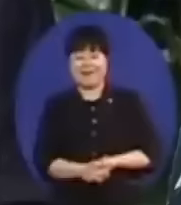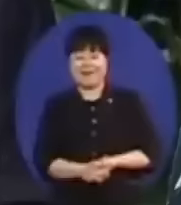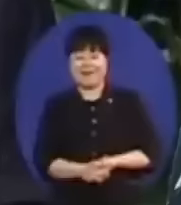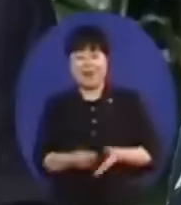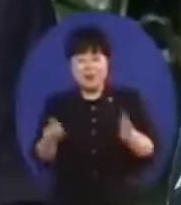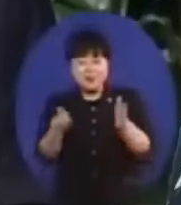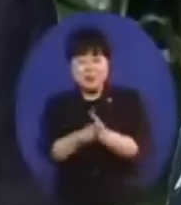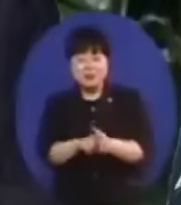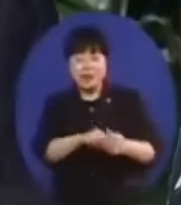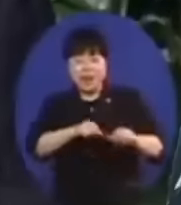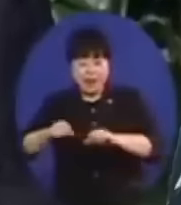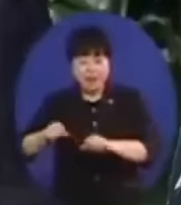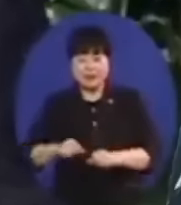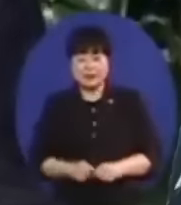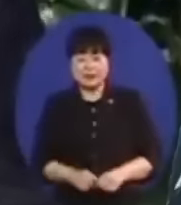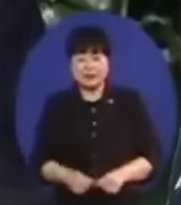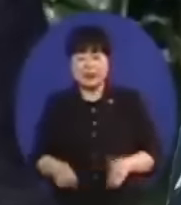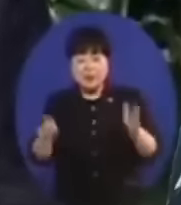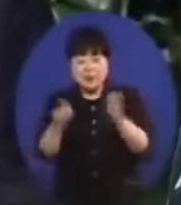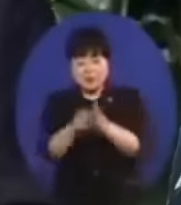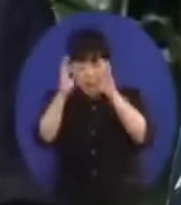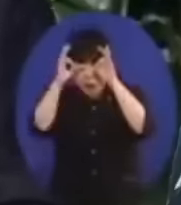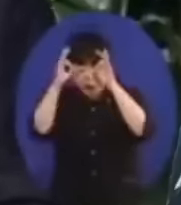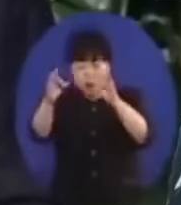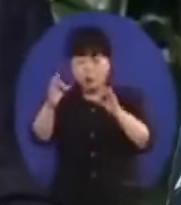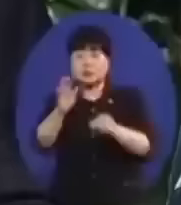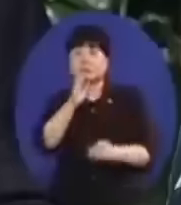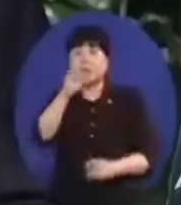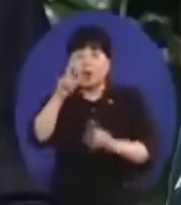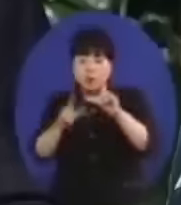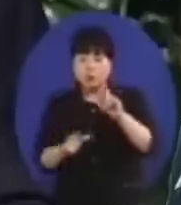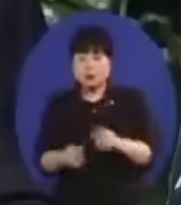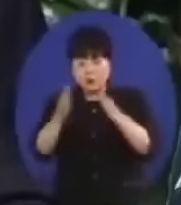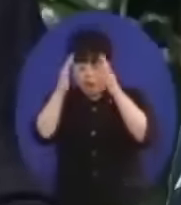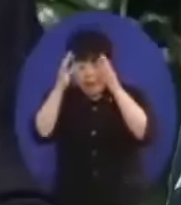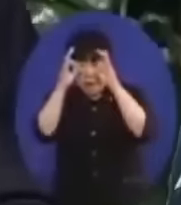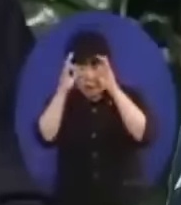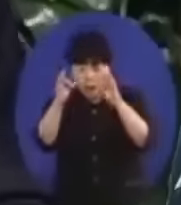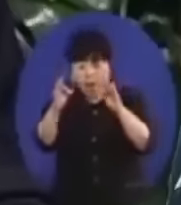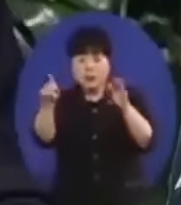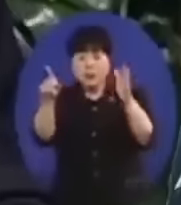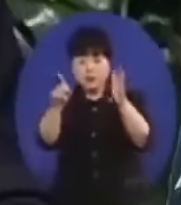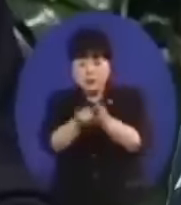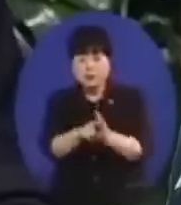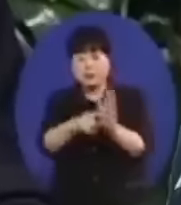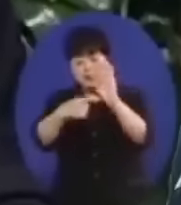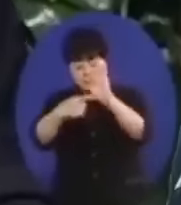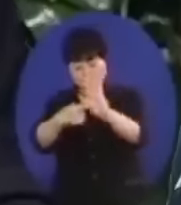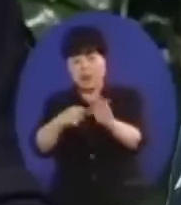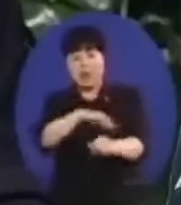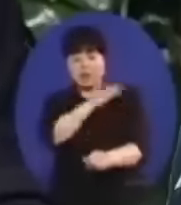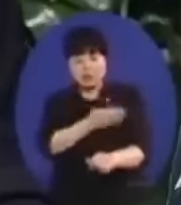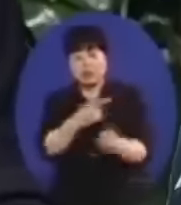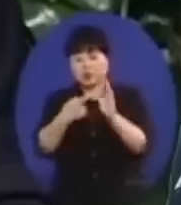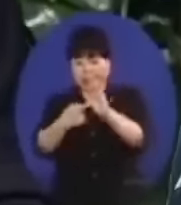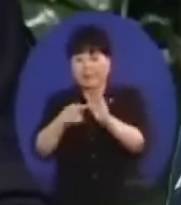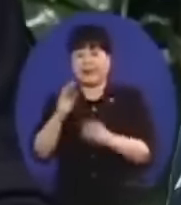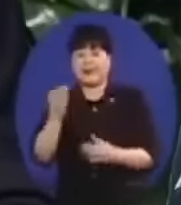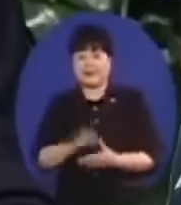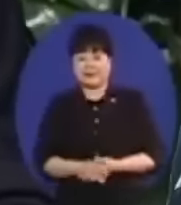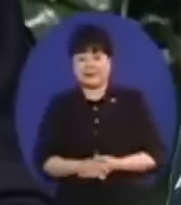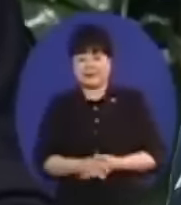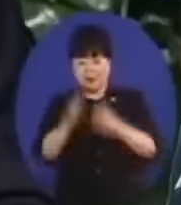그래야 믿음이 역사니까, 믿음은 바라는 것들의 실상이니까 바라봄이 있어야 믿음이 실제가 능력으로 나타난 것입니다.